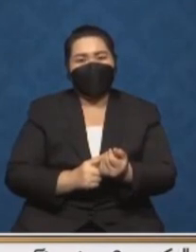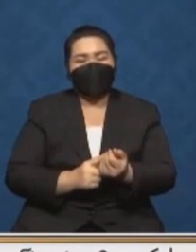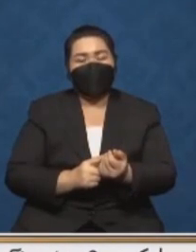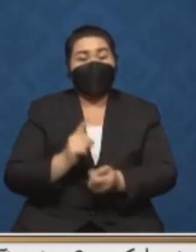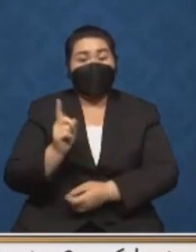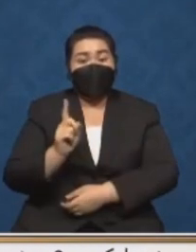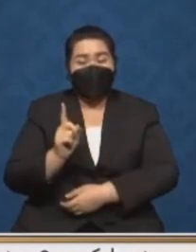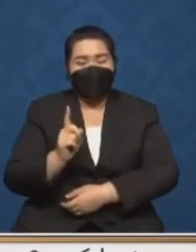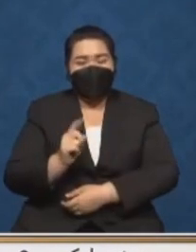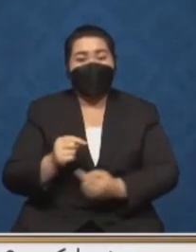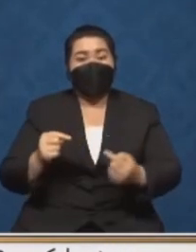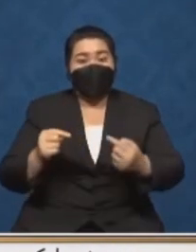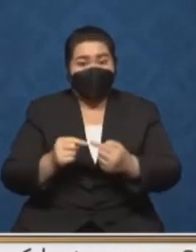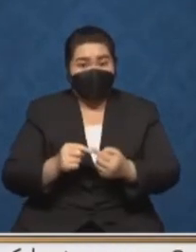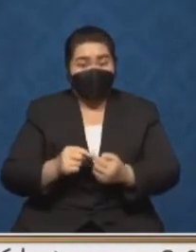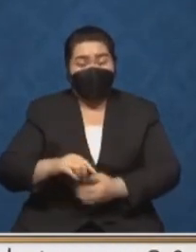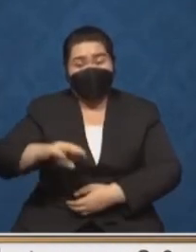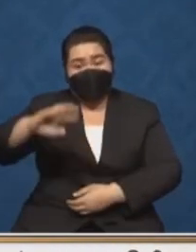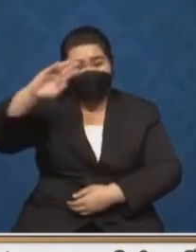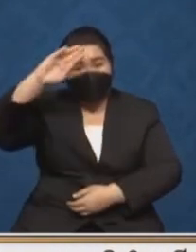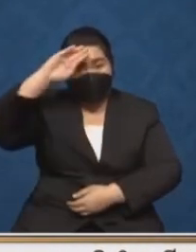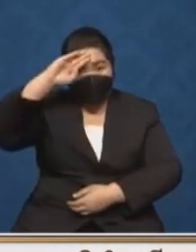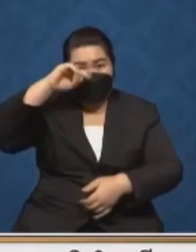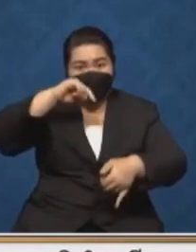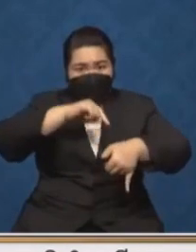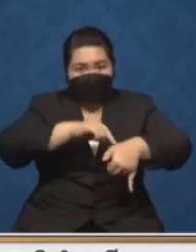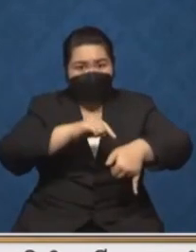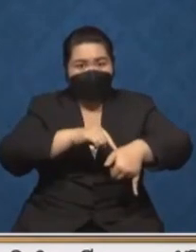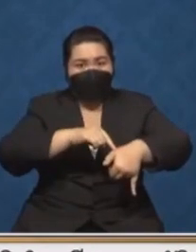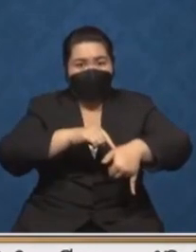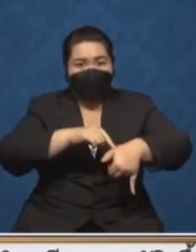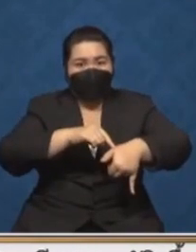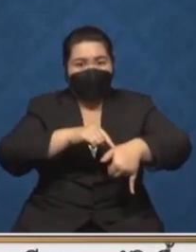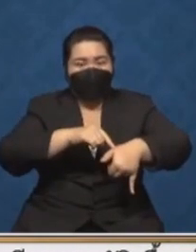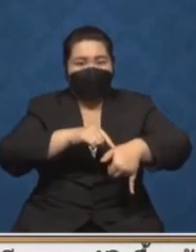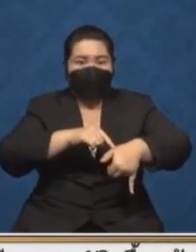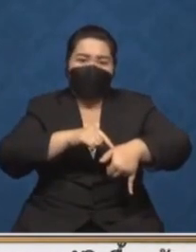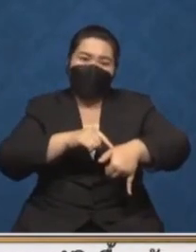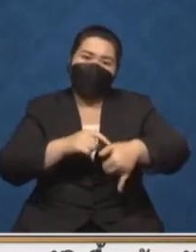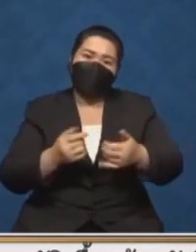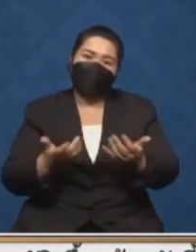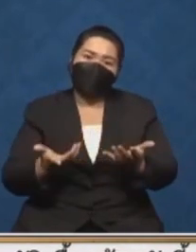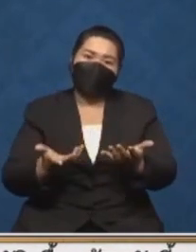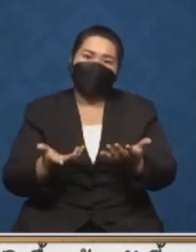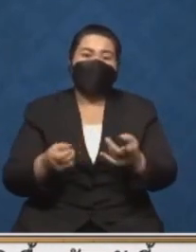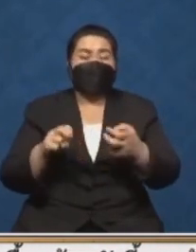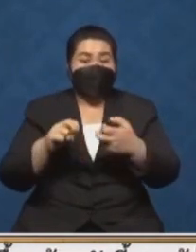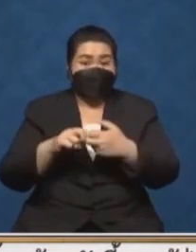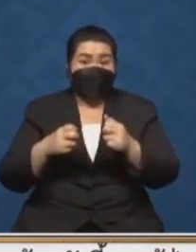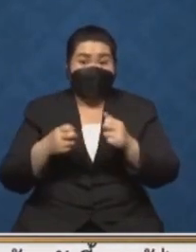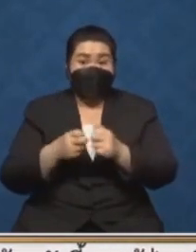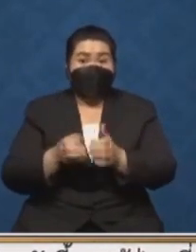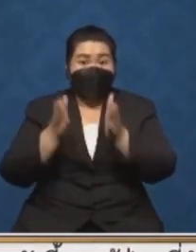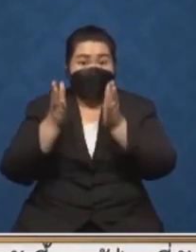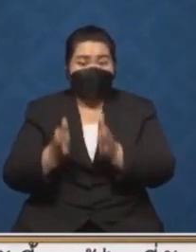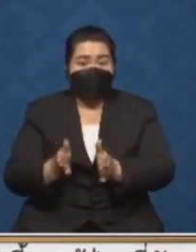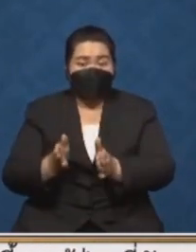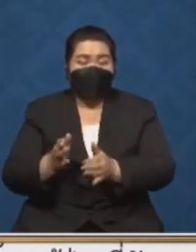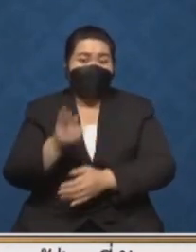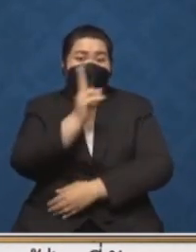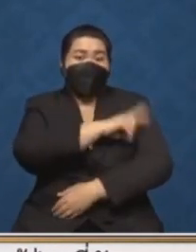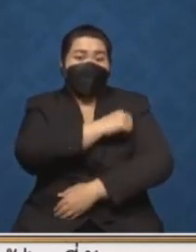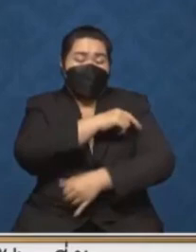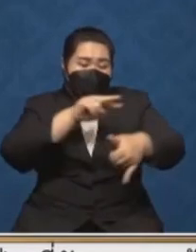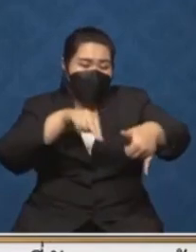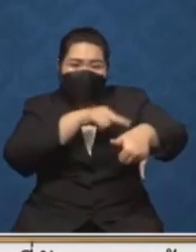เป็นโลกระบาดที่ไม่สามารถ ยังไม่สามารถที่จะเข้ารัษาได้อย่จิ